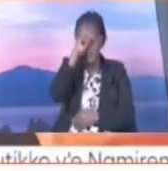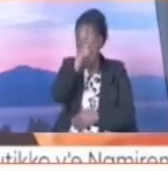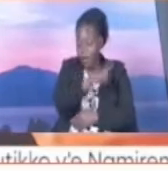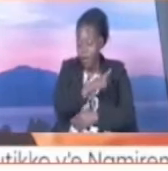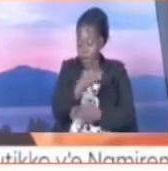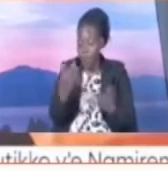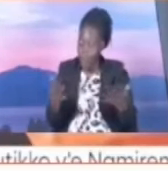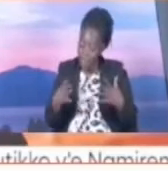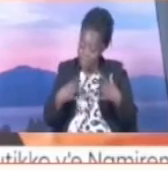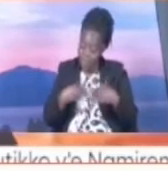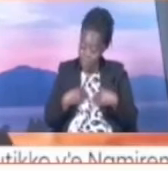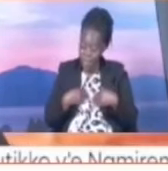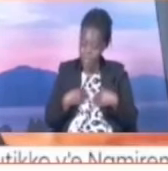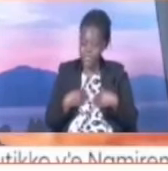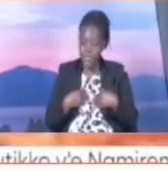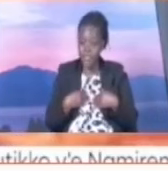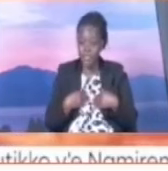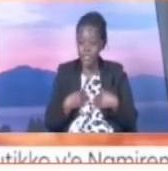yasiima,